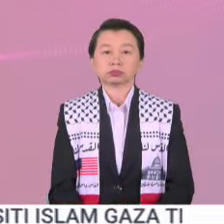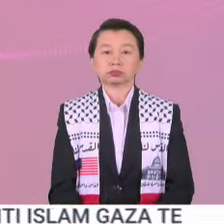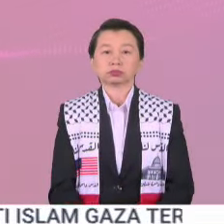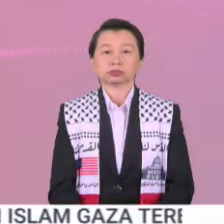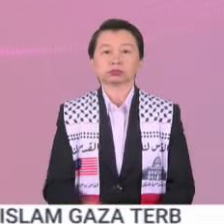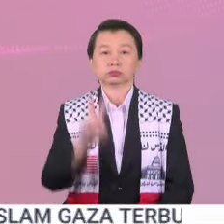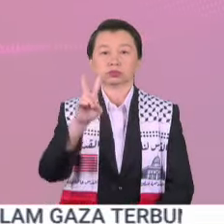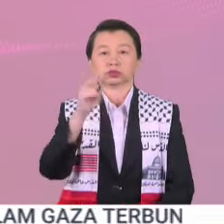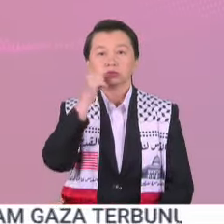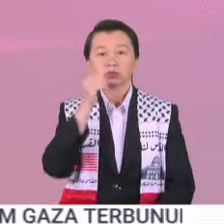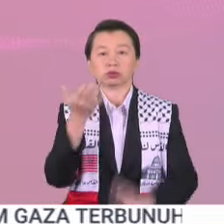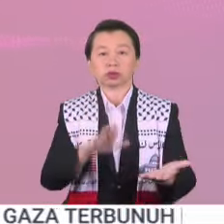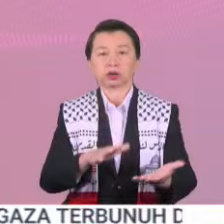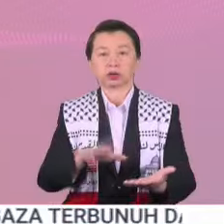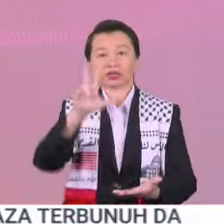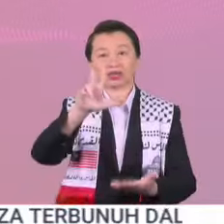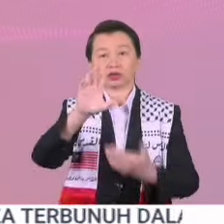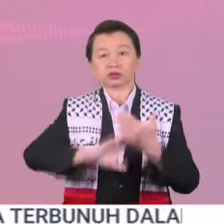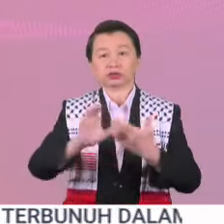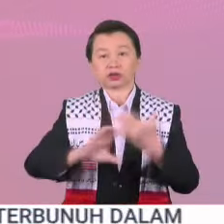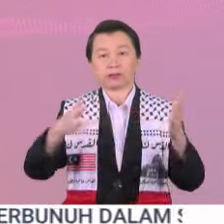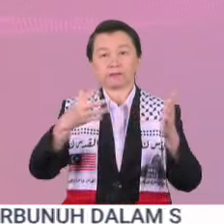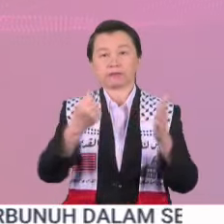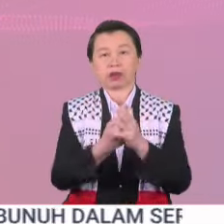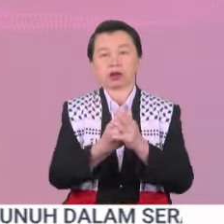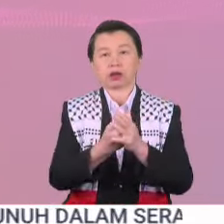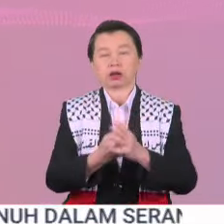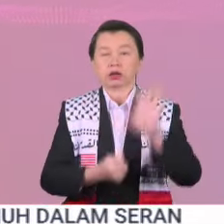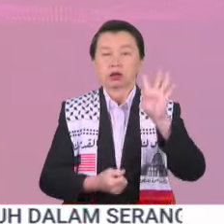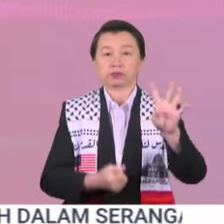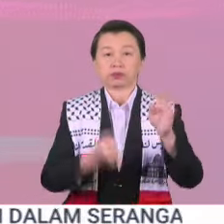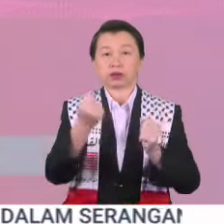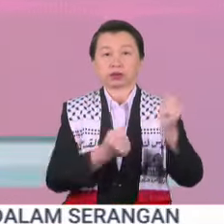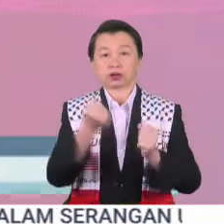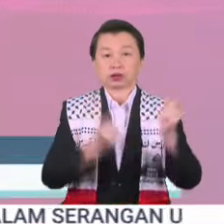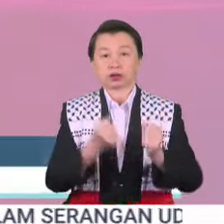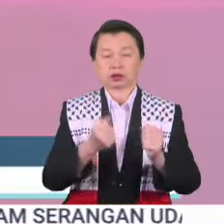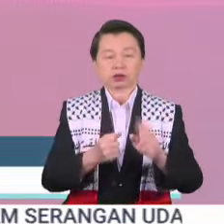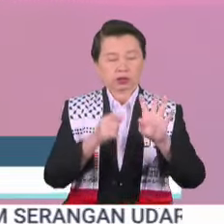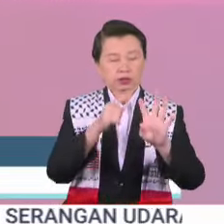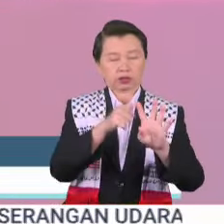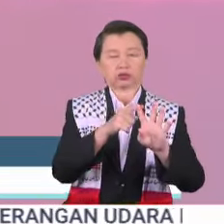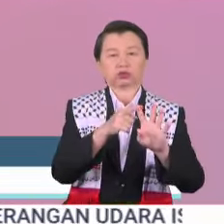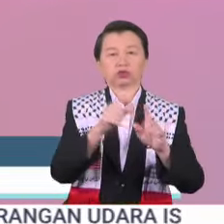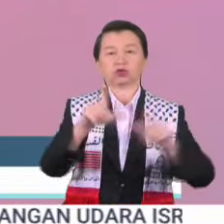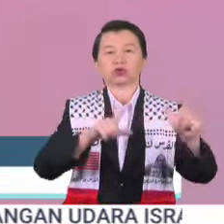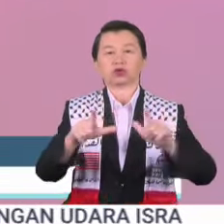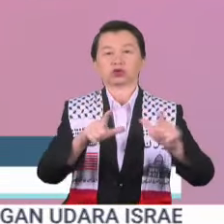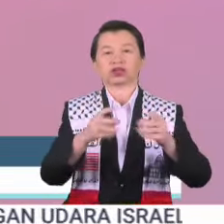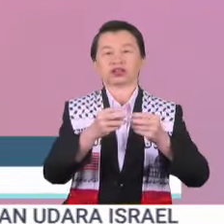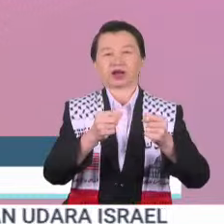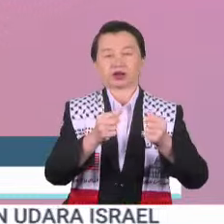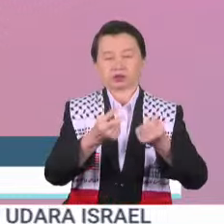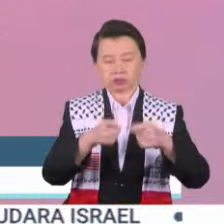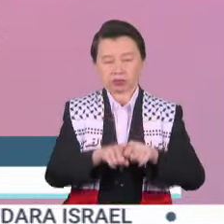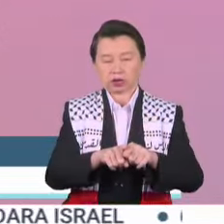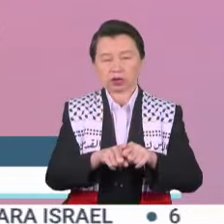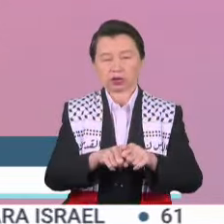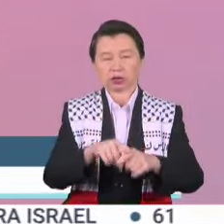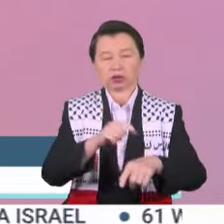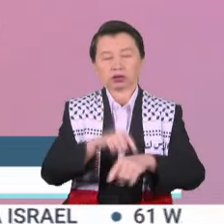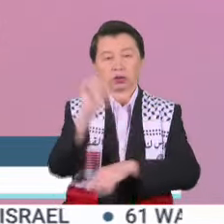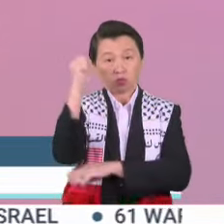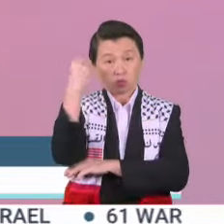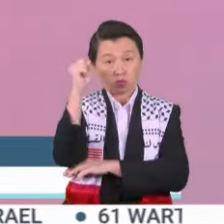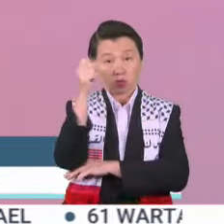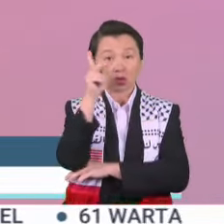Dua wanita maut manakala tiga lagi cedera dalam kemalangan membabitkan 4 kenderaan termasuk sebuah lori tanah. Kejadian berlaku di Jalan Kolon Pokok